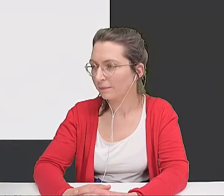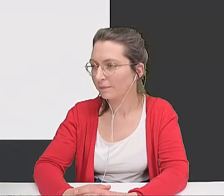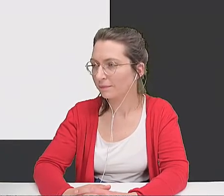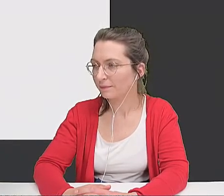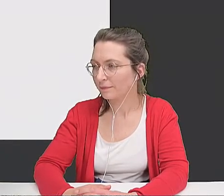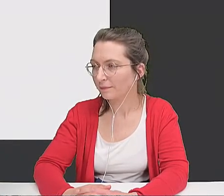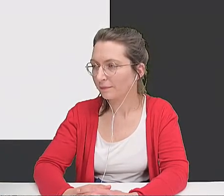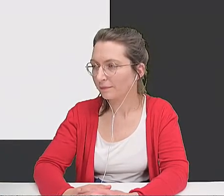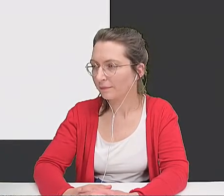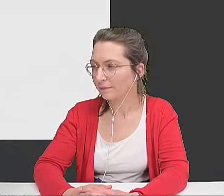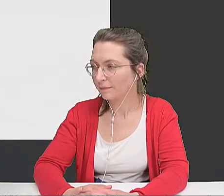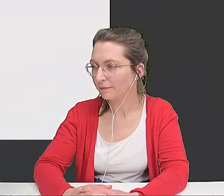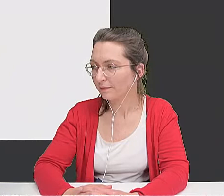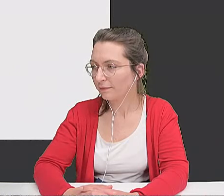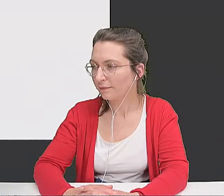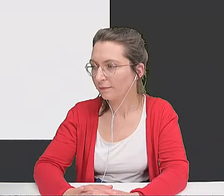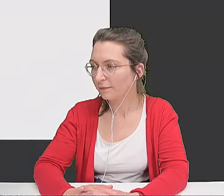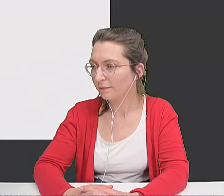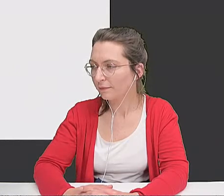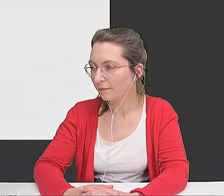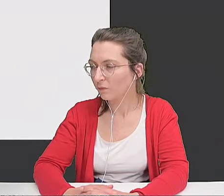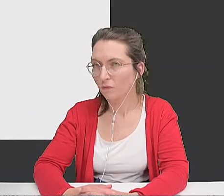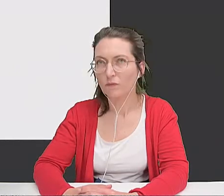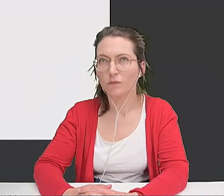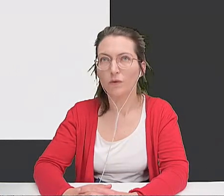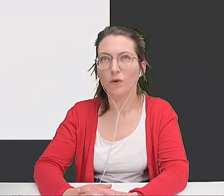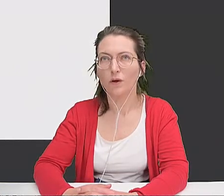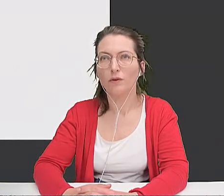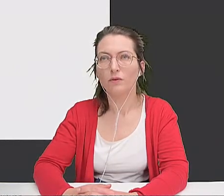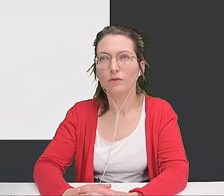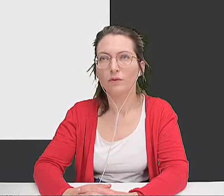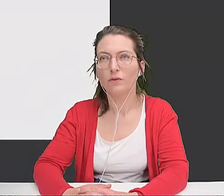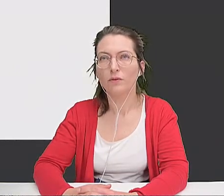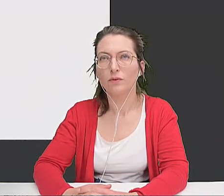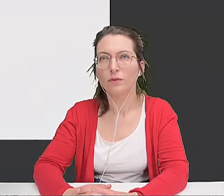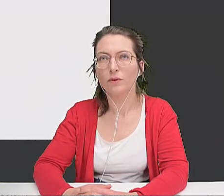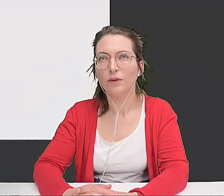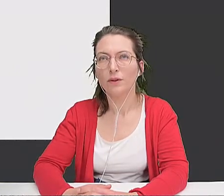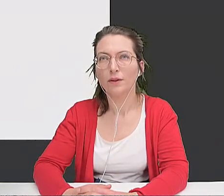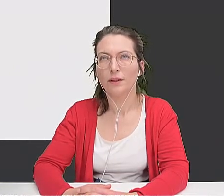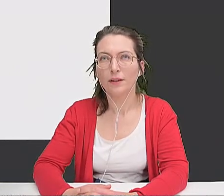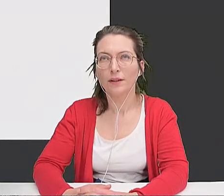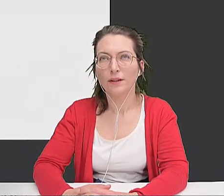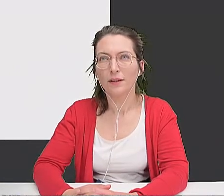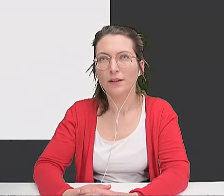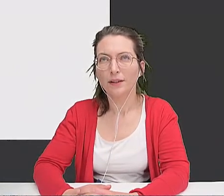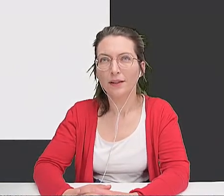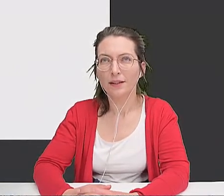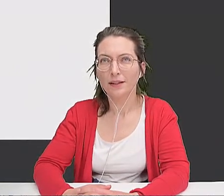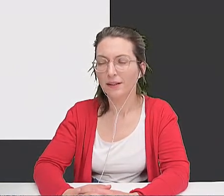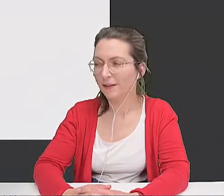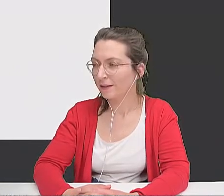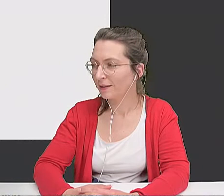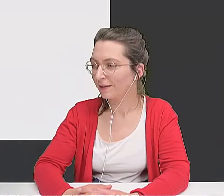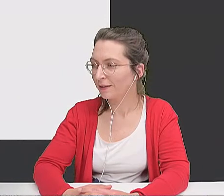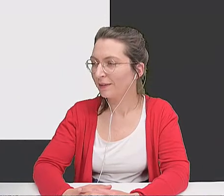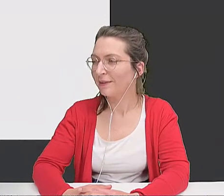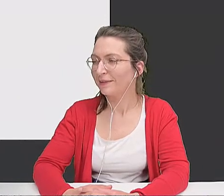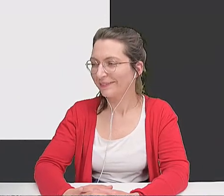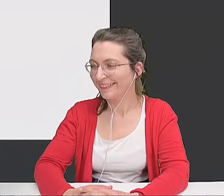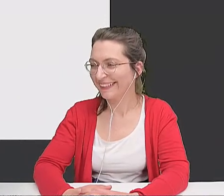Ja. Ich hoffe, dass man das jetzt auch so ganz gut sehen kann. Gut, perfekt. Ja, das ist nämlich der Biber at